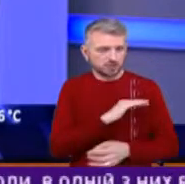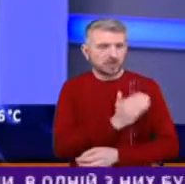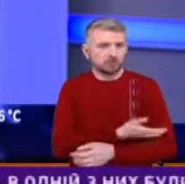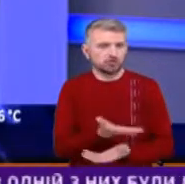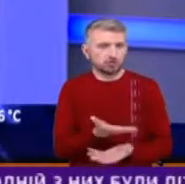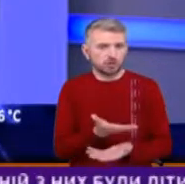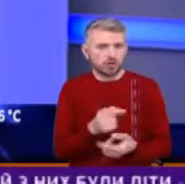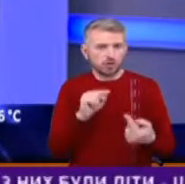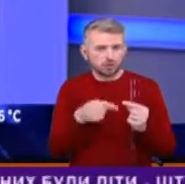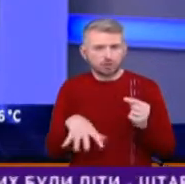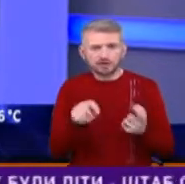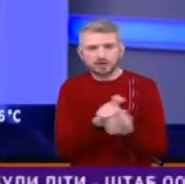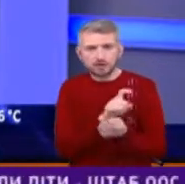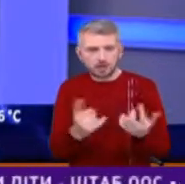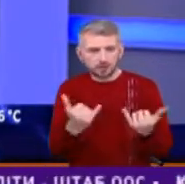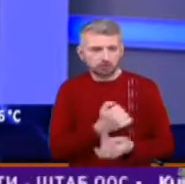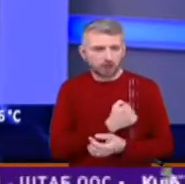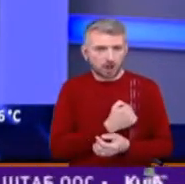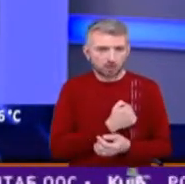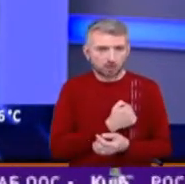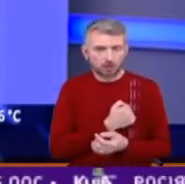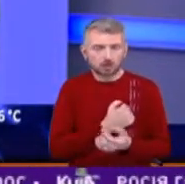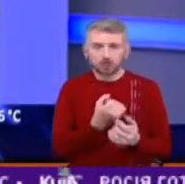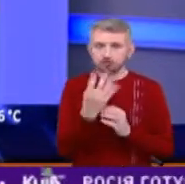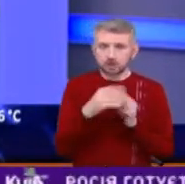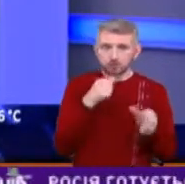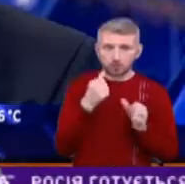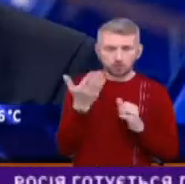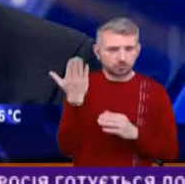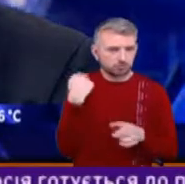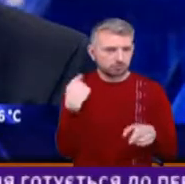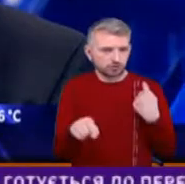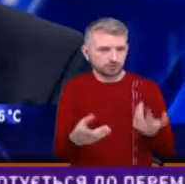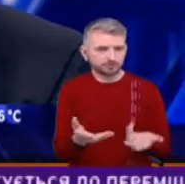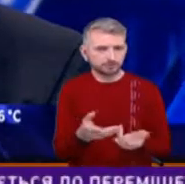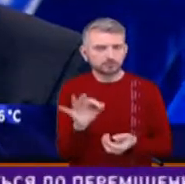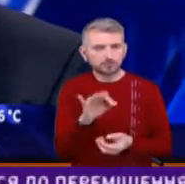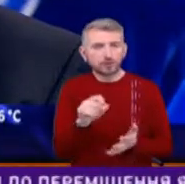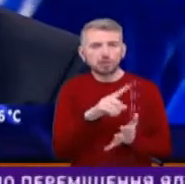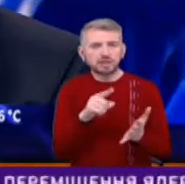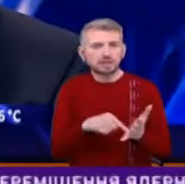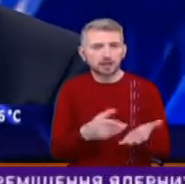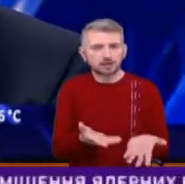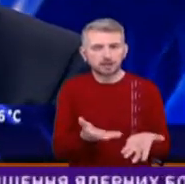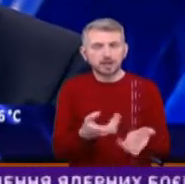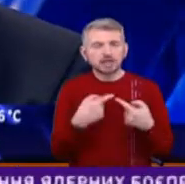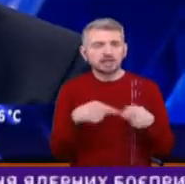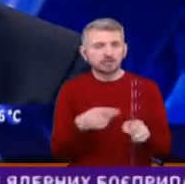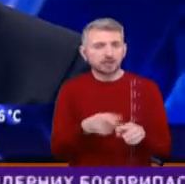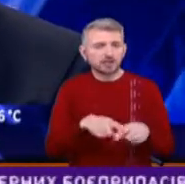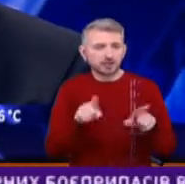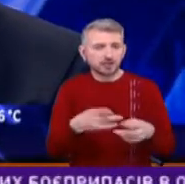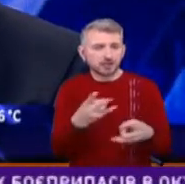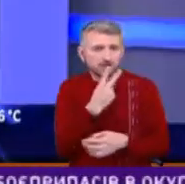Попри всі ці скандали, зараз нинішня армія 14-го року, це дві різні армії, це теж очевидно. Щодо питань інших, це теж